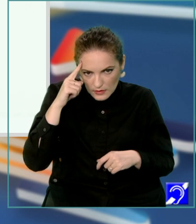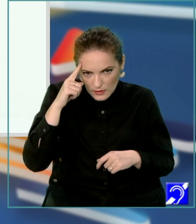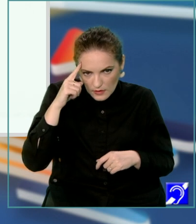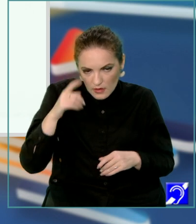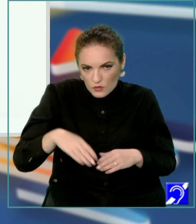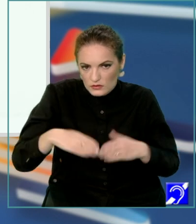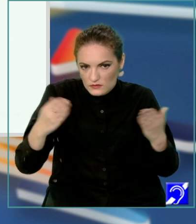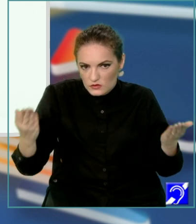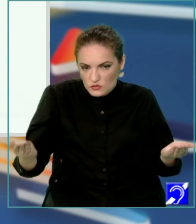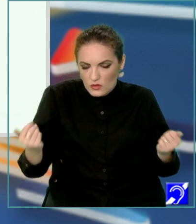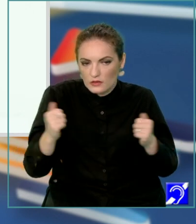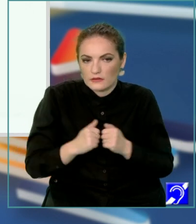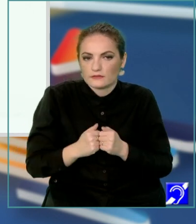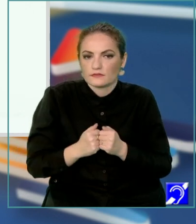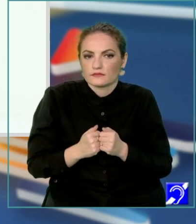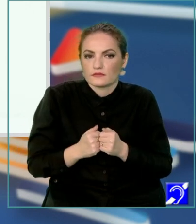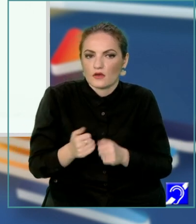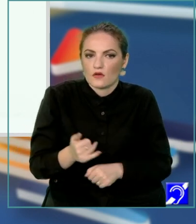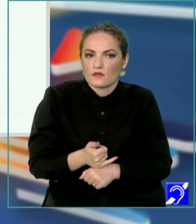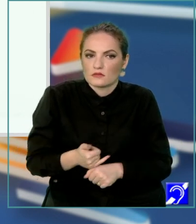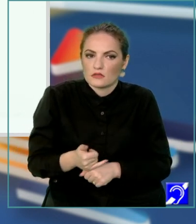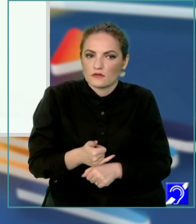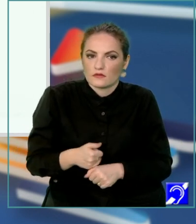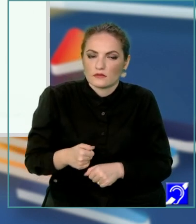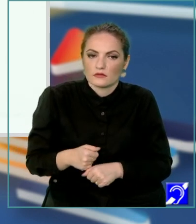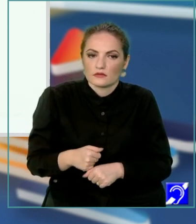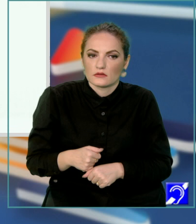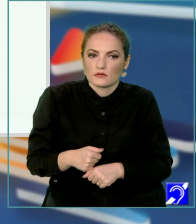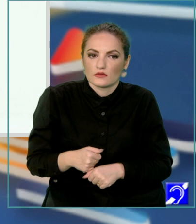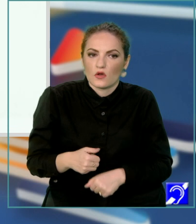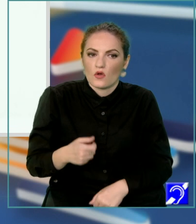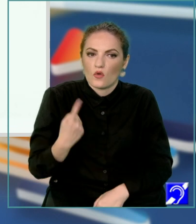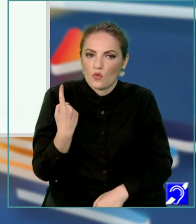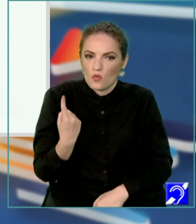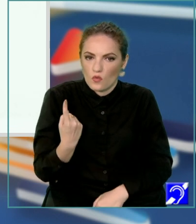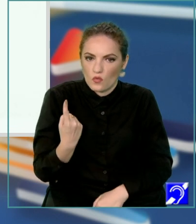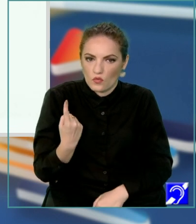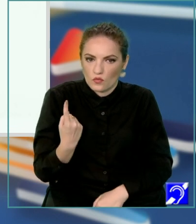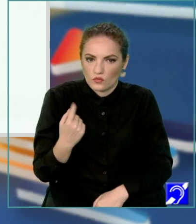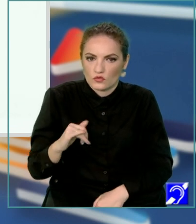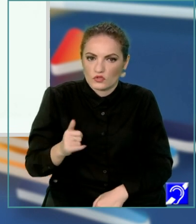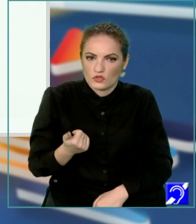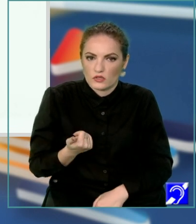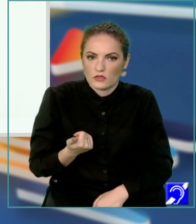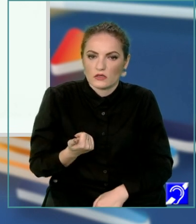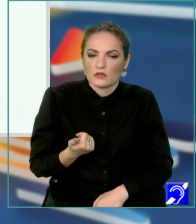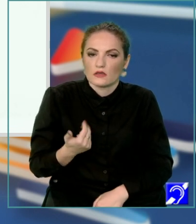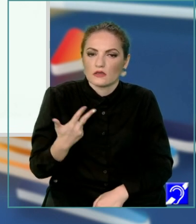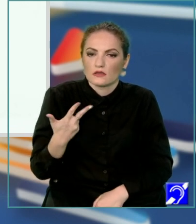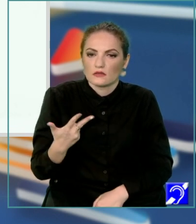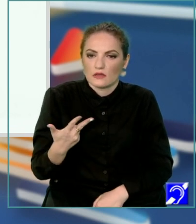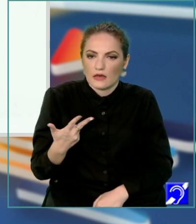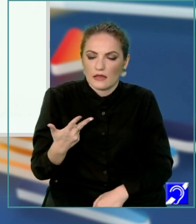cutiei paralelipipedice observăm că doar figura 1 și figura numărul 3